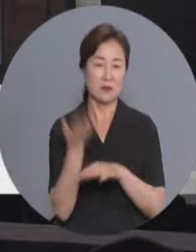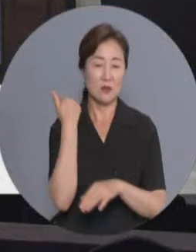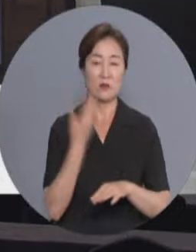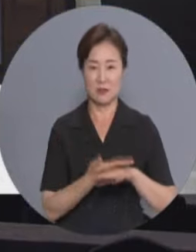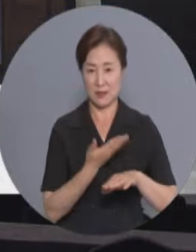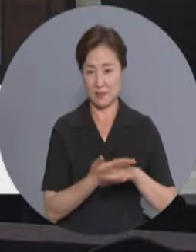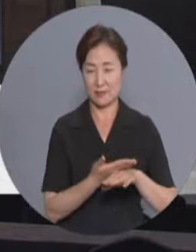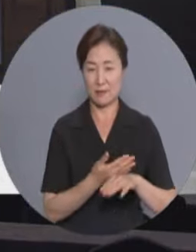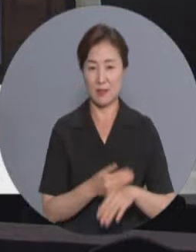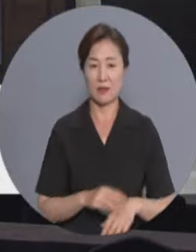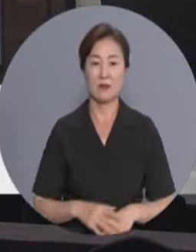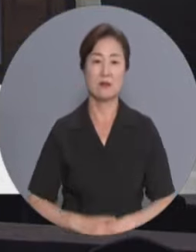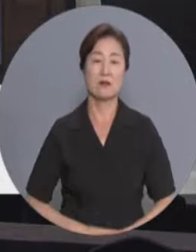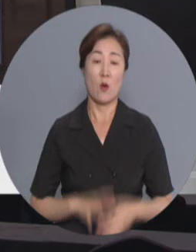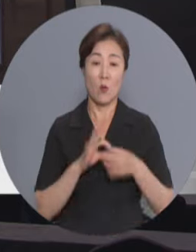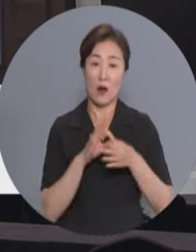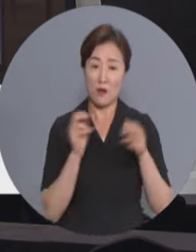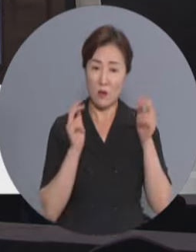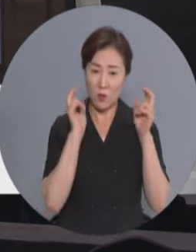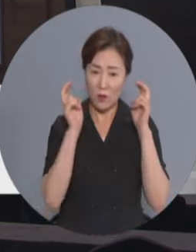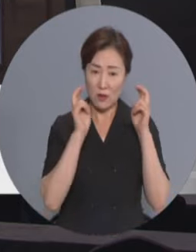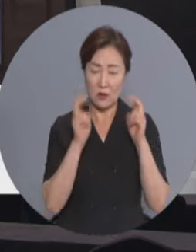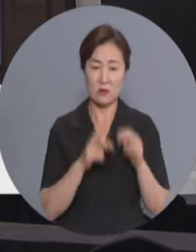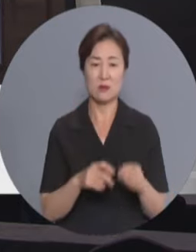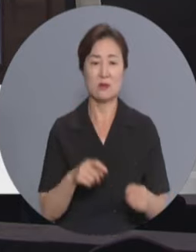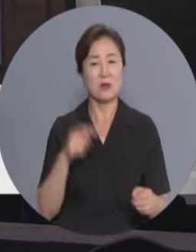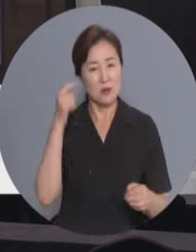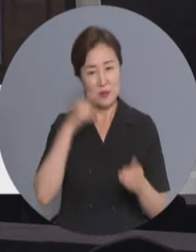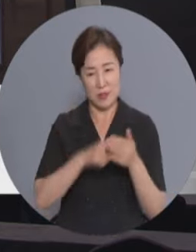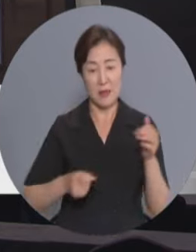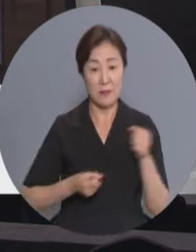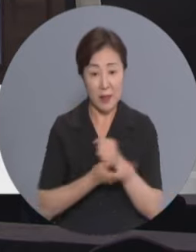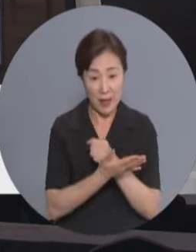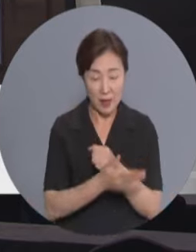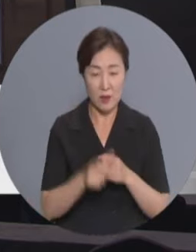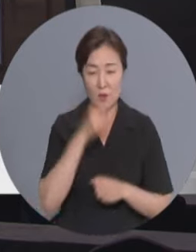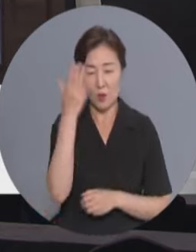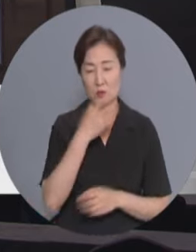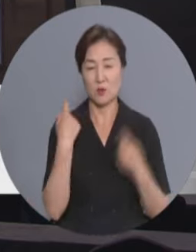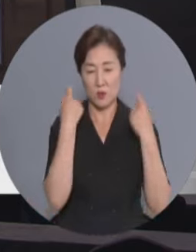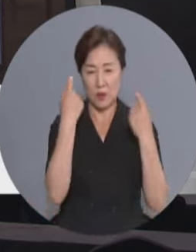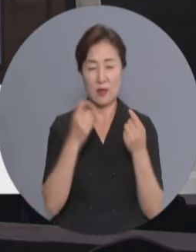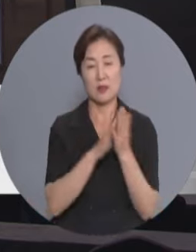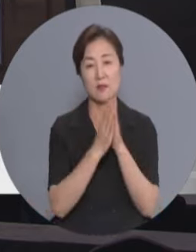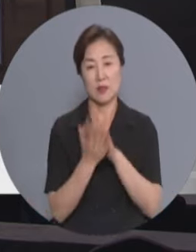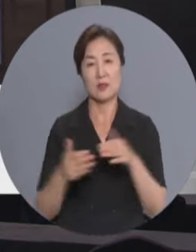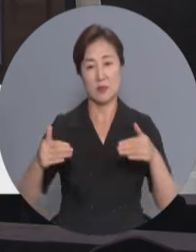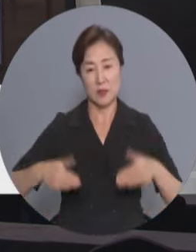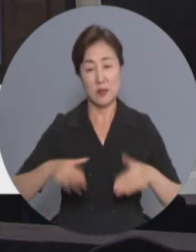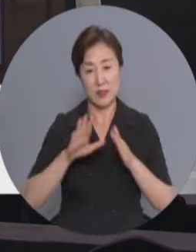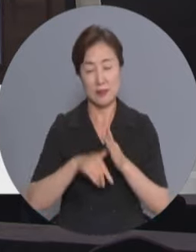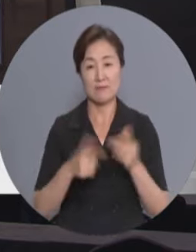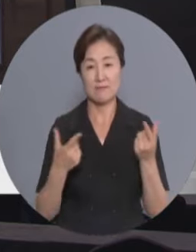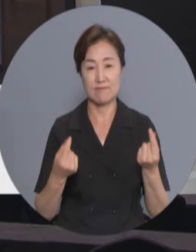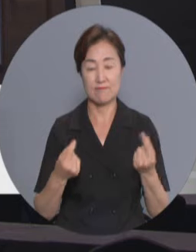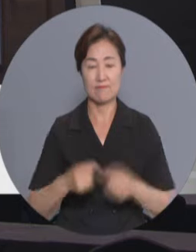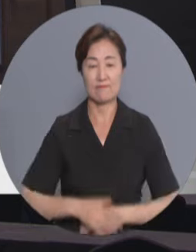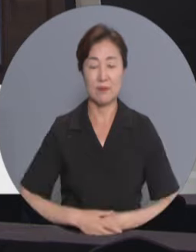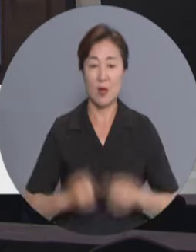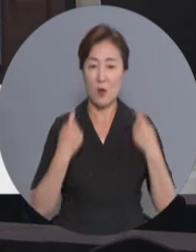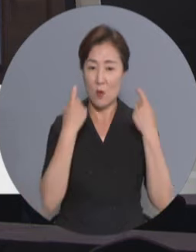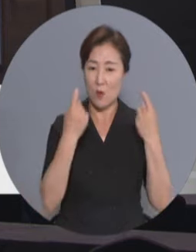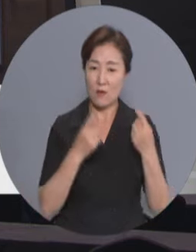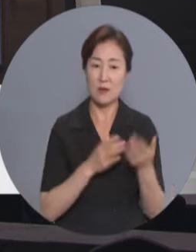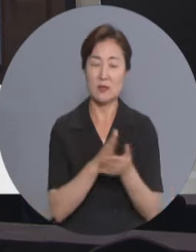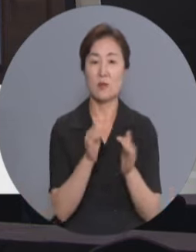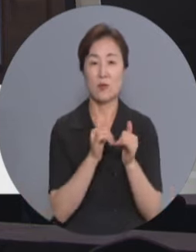않습니다 연관 업종들이 타격을 입으면서 여수 관광의 변화가 필요하다는 목소리가 커지고 있는데요 관광